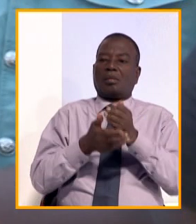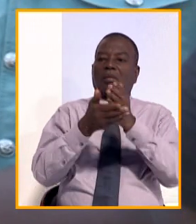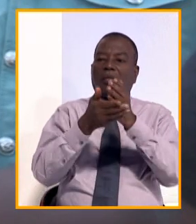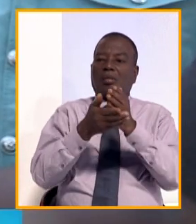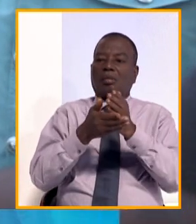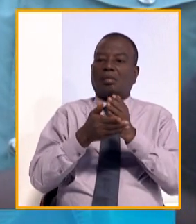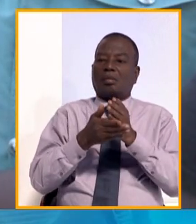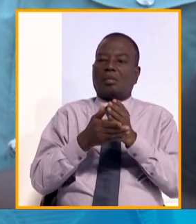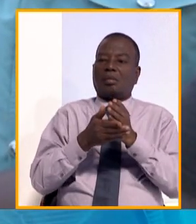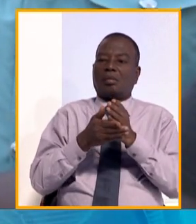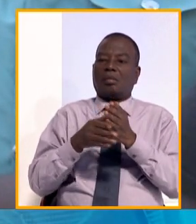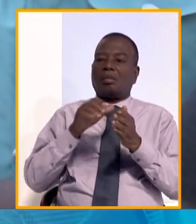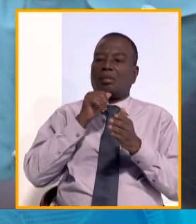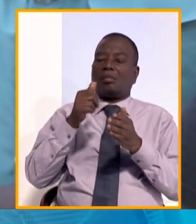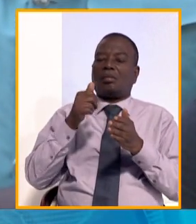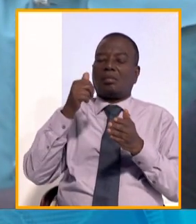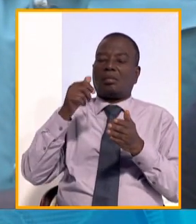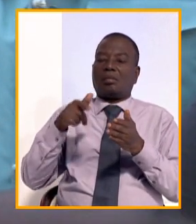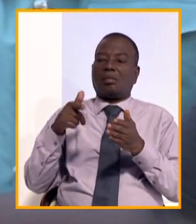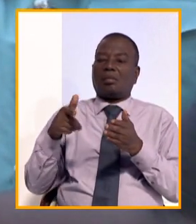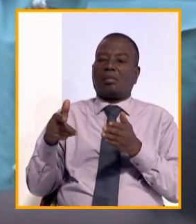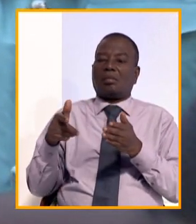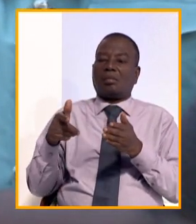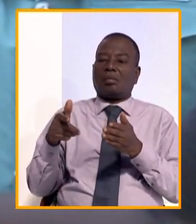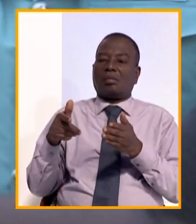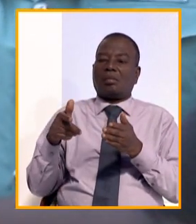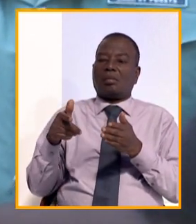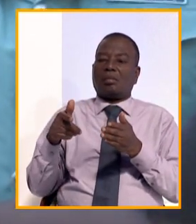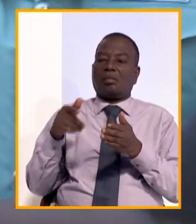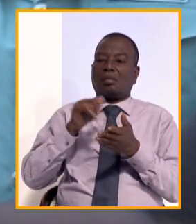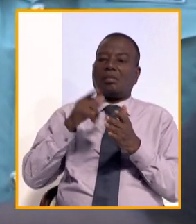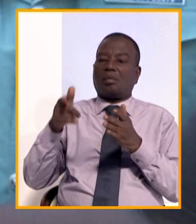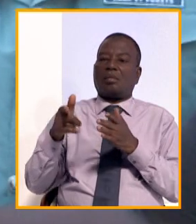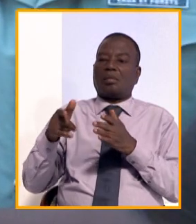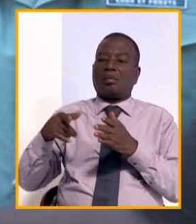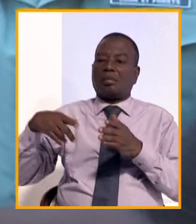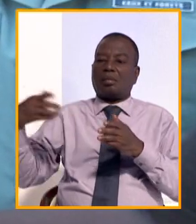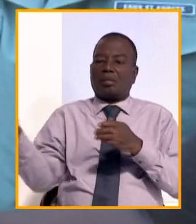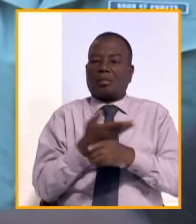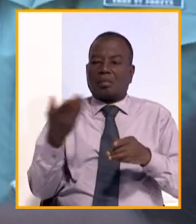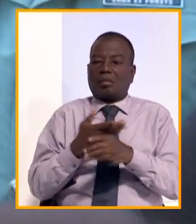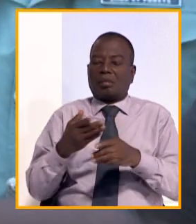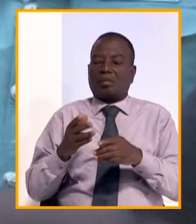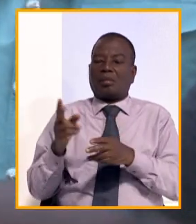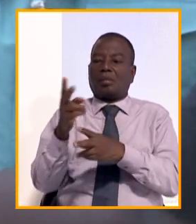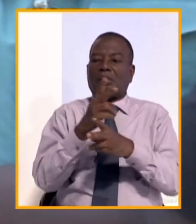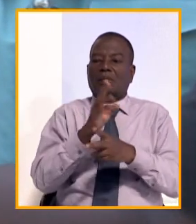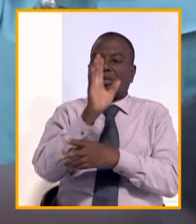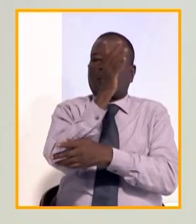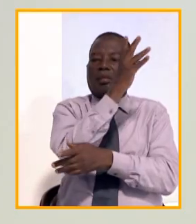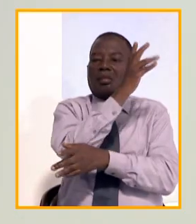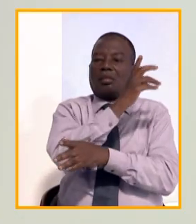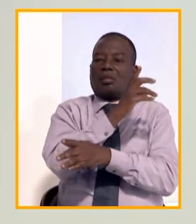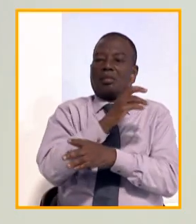mesures d'accompagnement, il n'est pas question que ces forêts classées-là soient agressées. Celui qui agresse ces forêts classées-là ira en prison. Il n'y aura personne pour